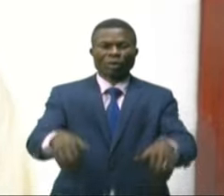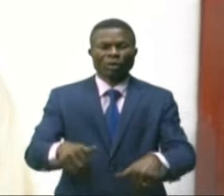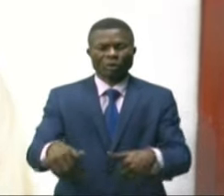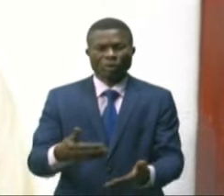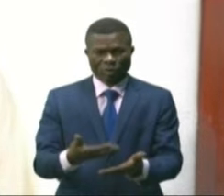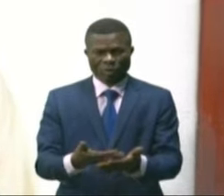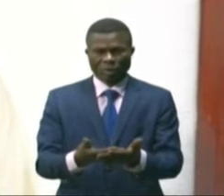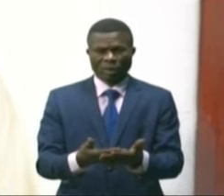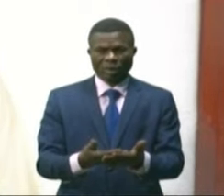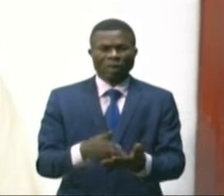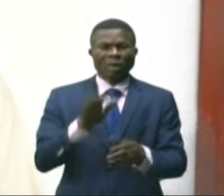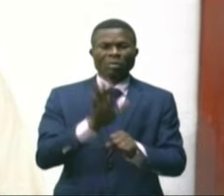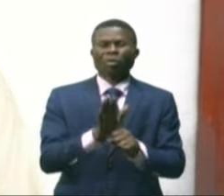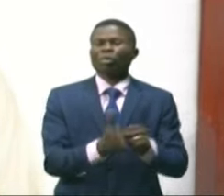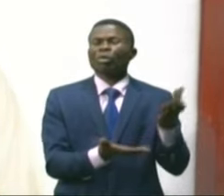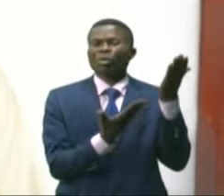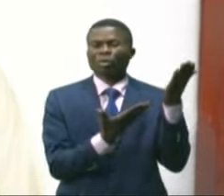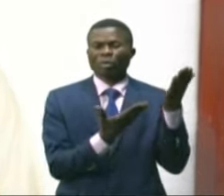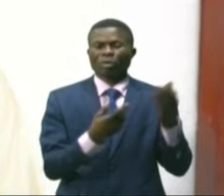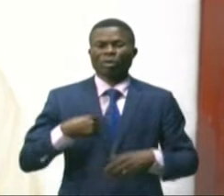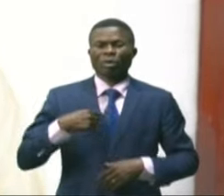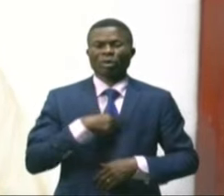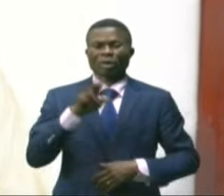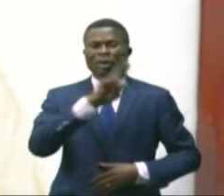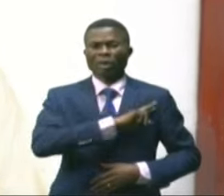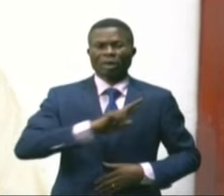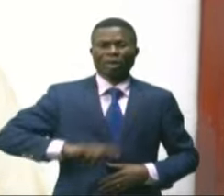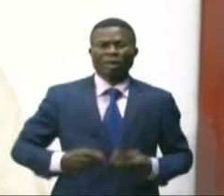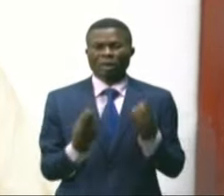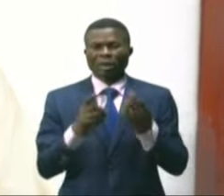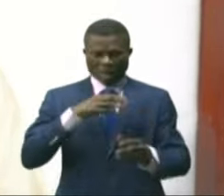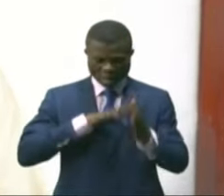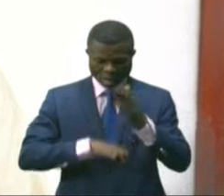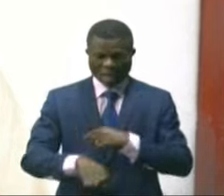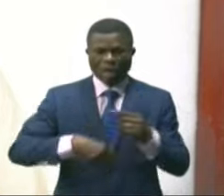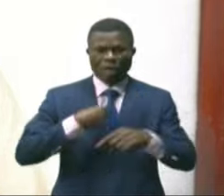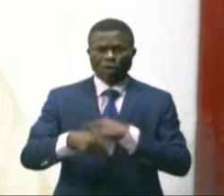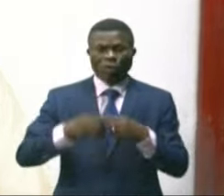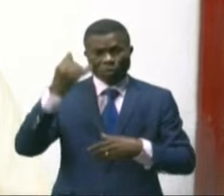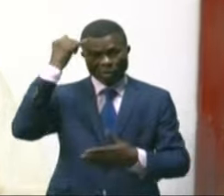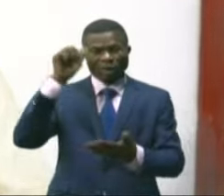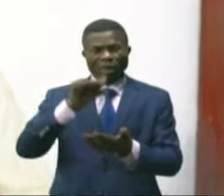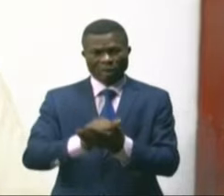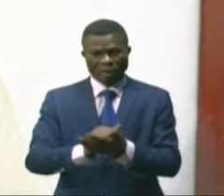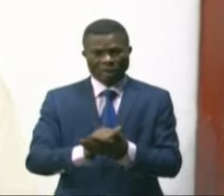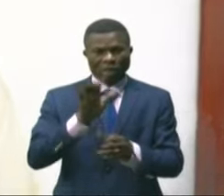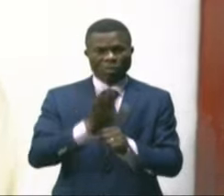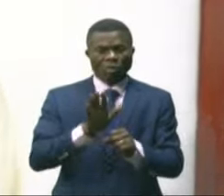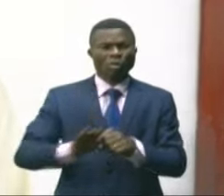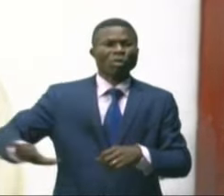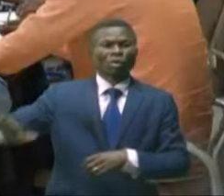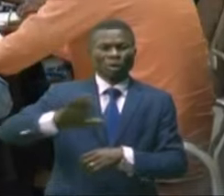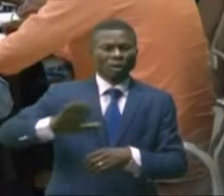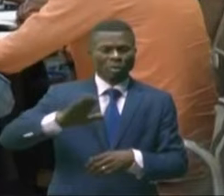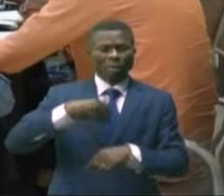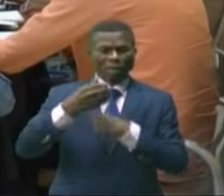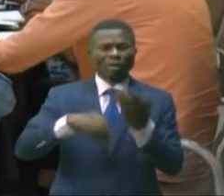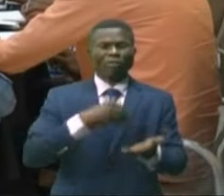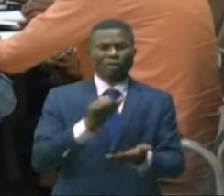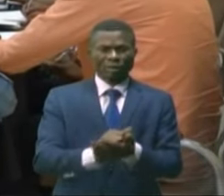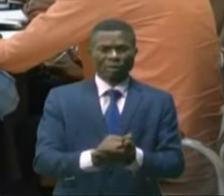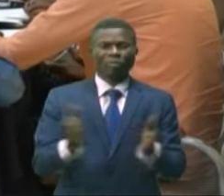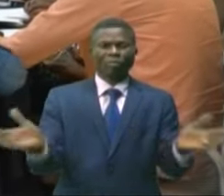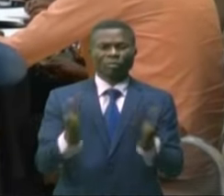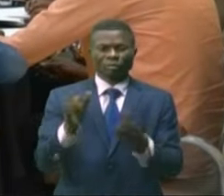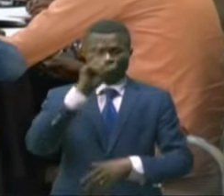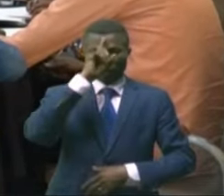C'est suffisamment important que la RDC entre dans cette danse où se trouvaient beaucoup d'autres pays dans la sous-région. Un